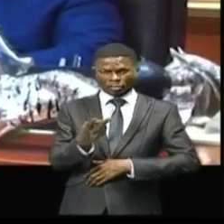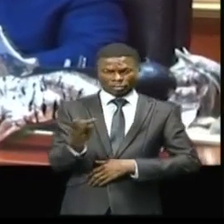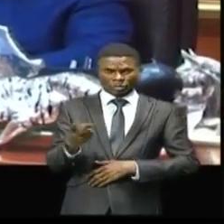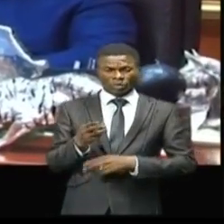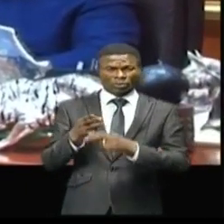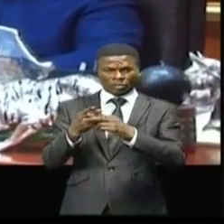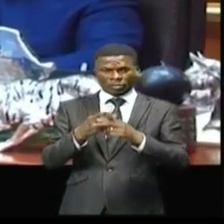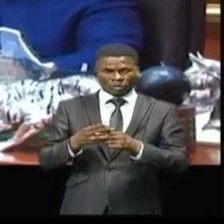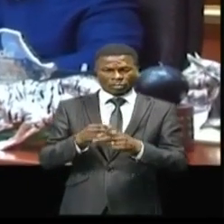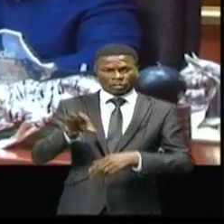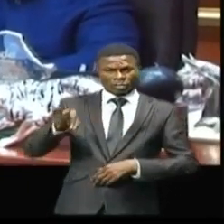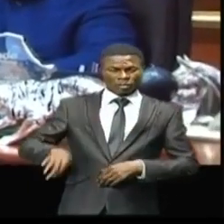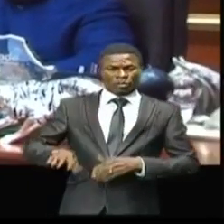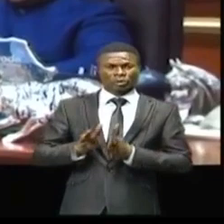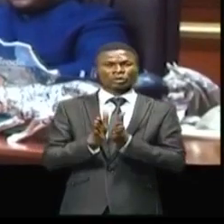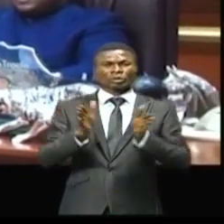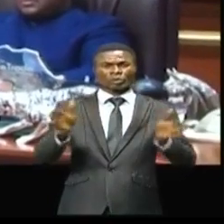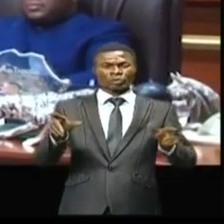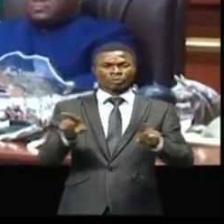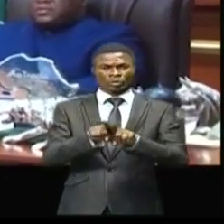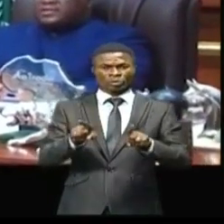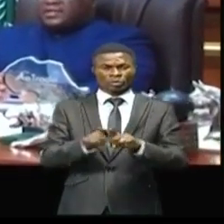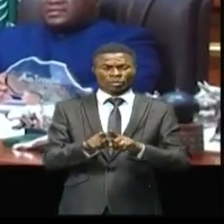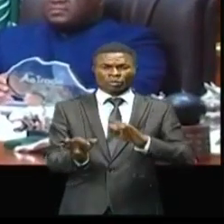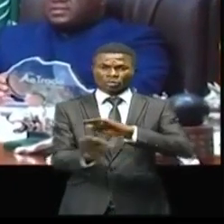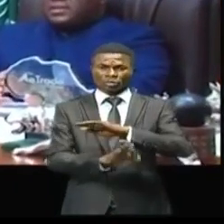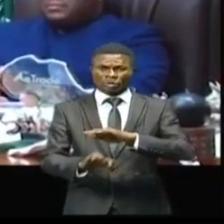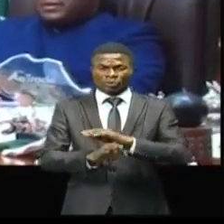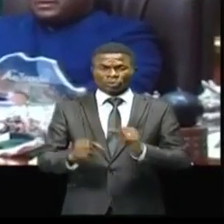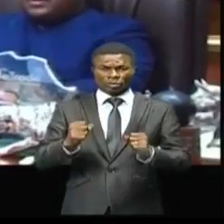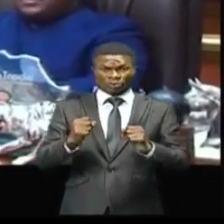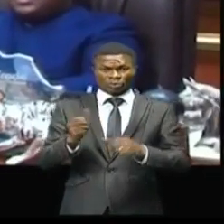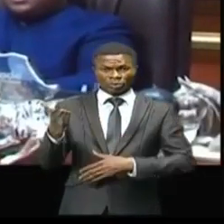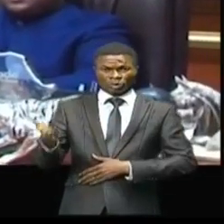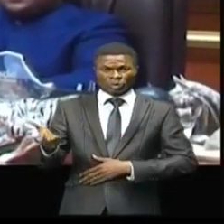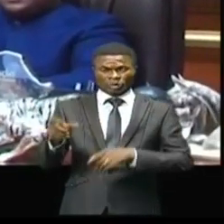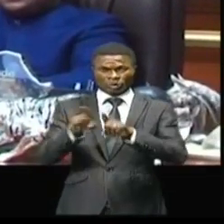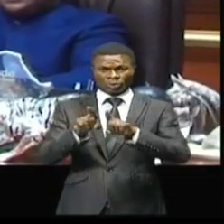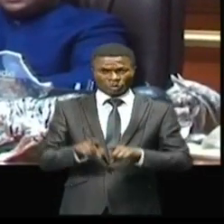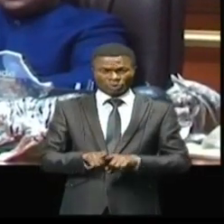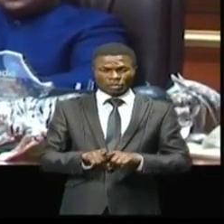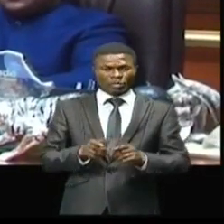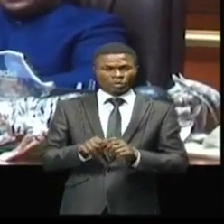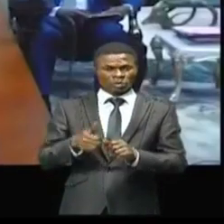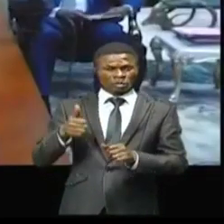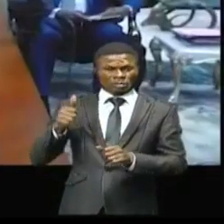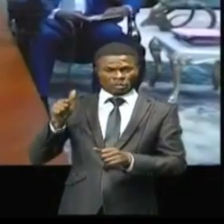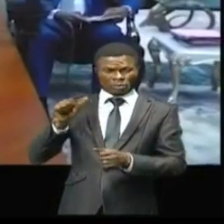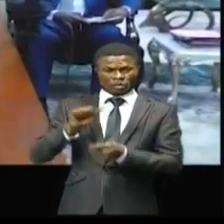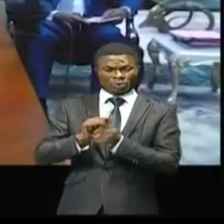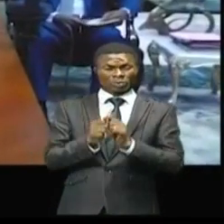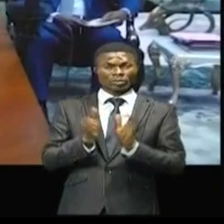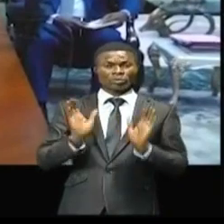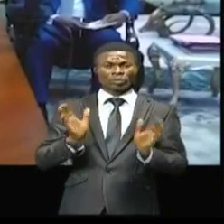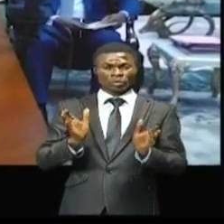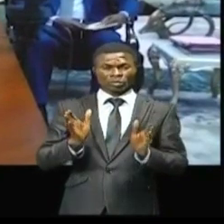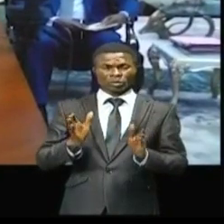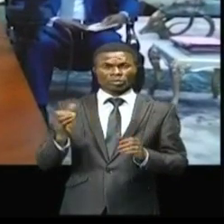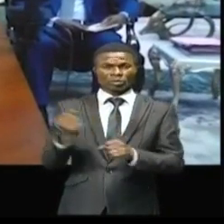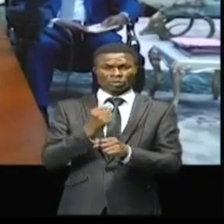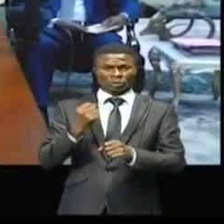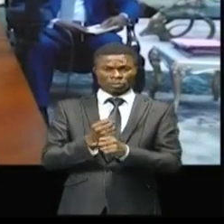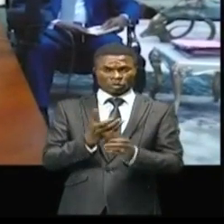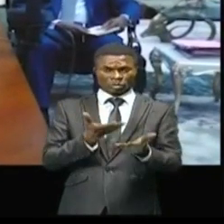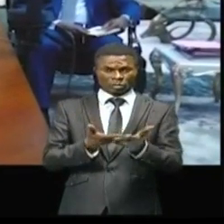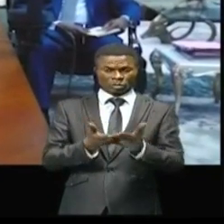à l'intérêt général comme fondement du pouvoir du tutelle tout en évitant les entraves dans l'exercice des